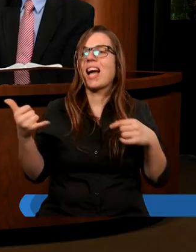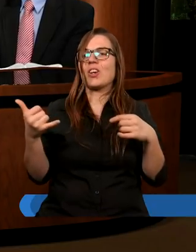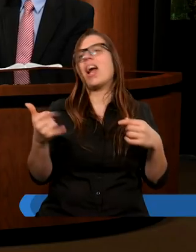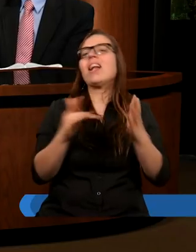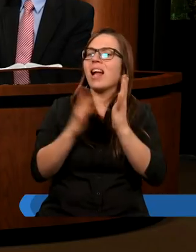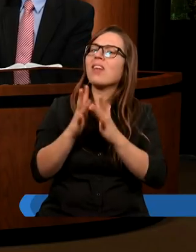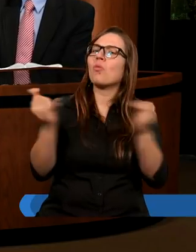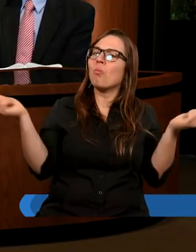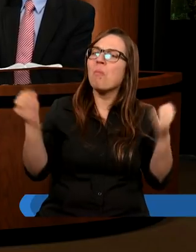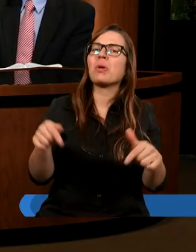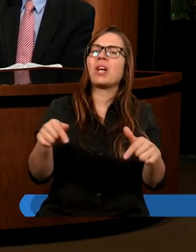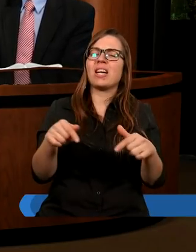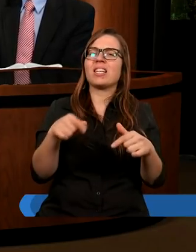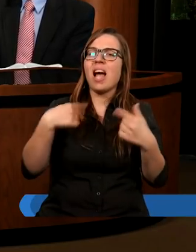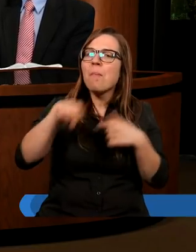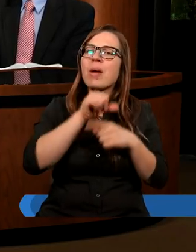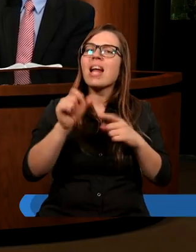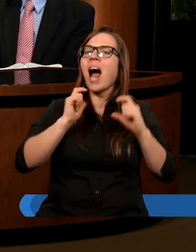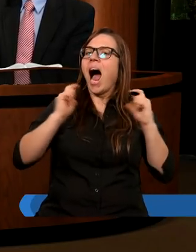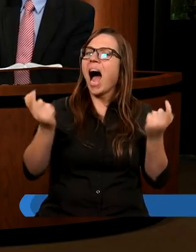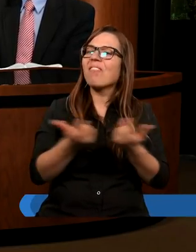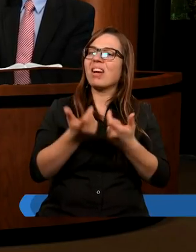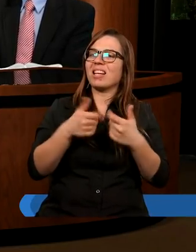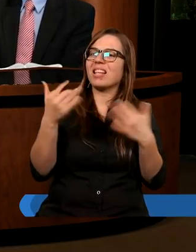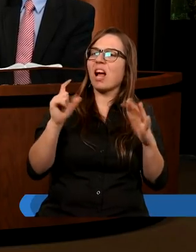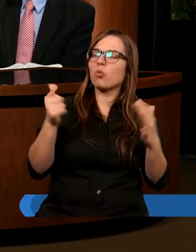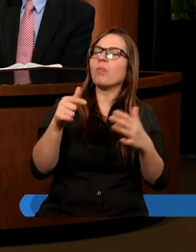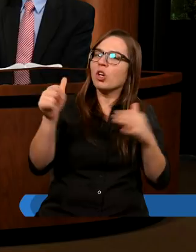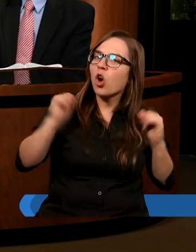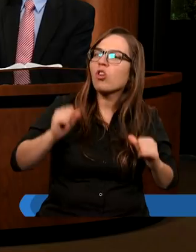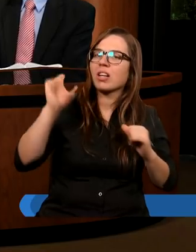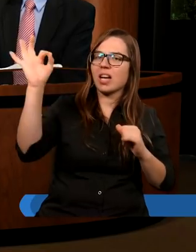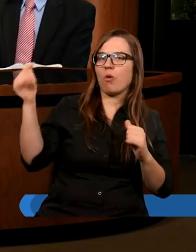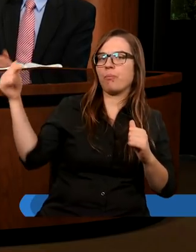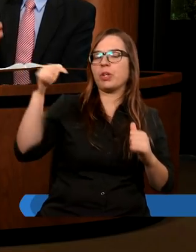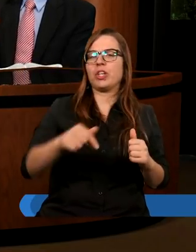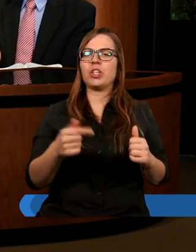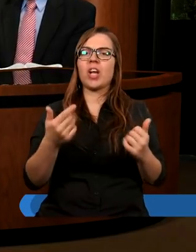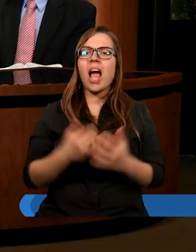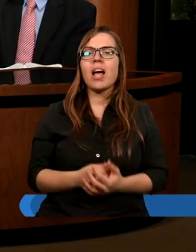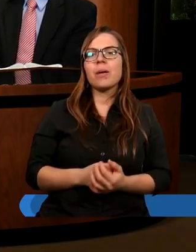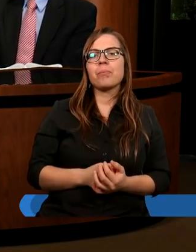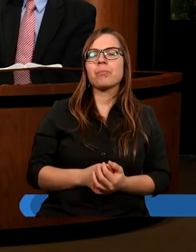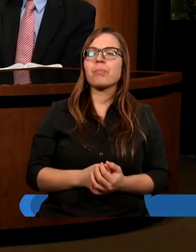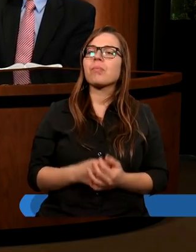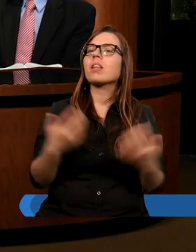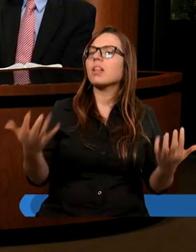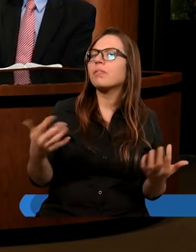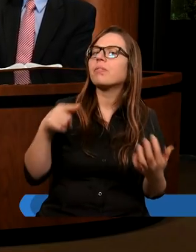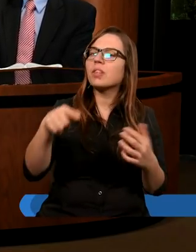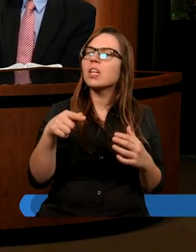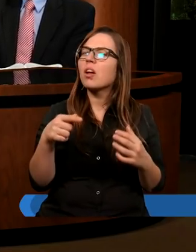Jezus przyjdzie. Jesteśmy adwentystami, oczekującymi na Jego przyjście. Nie, to co dzieli